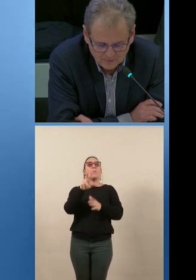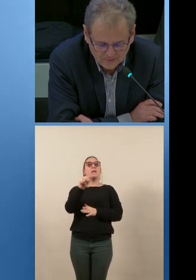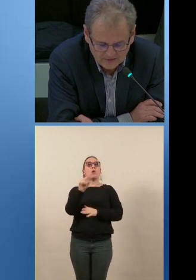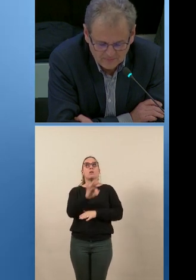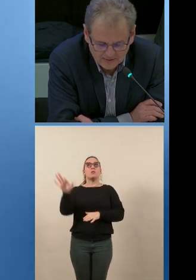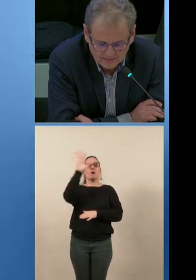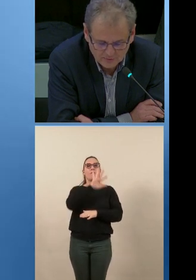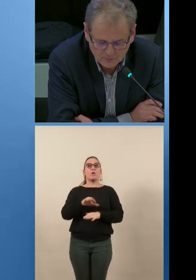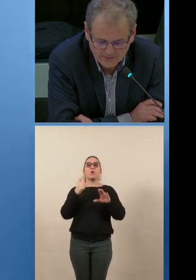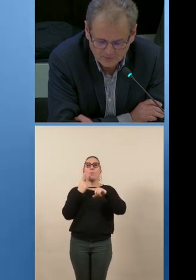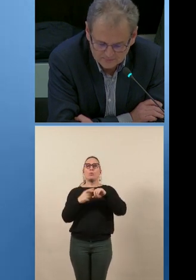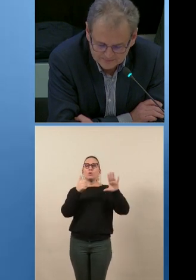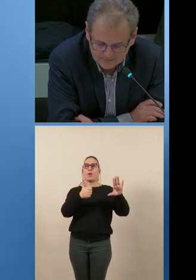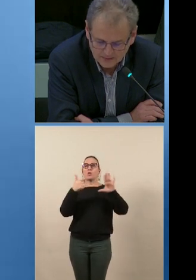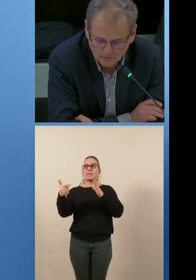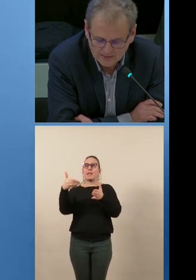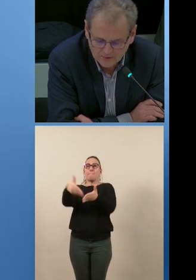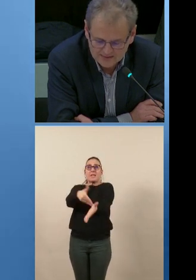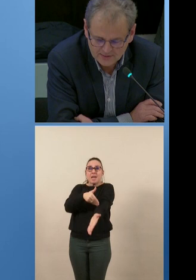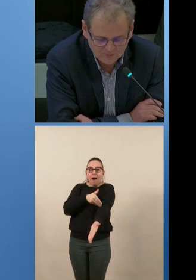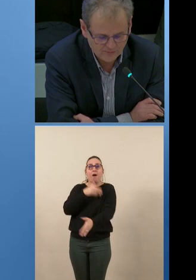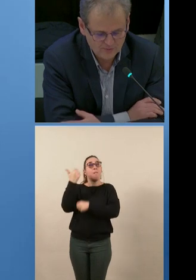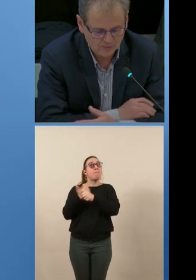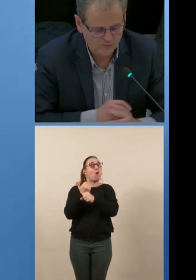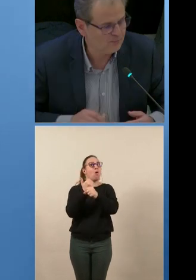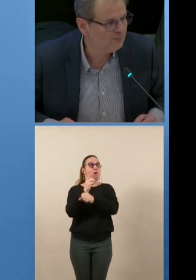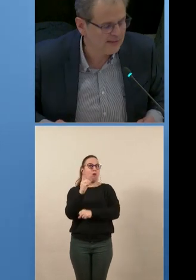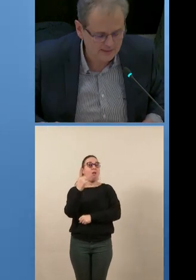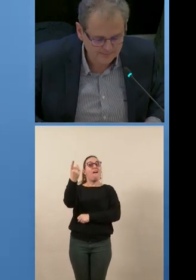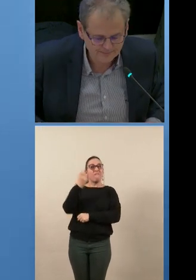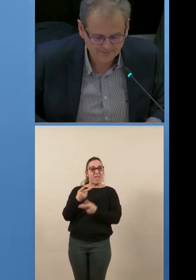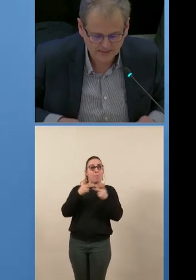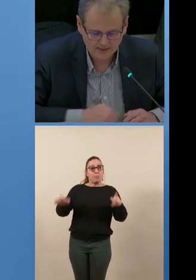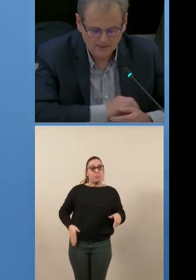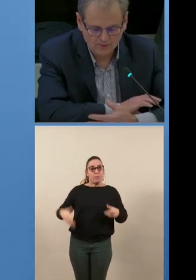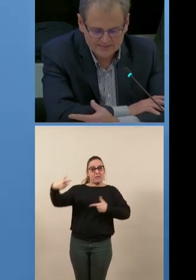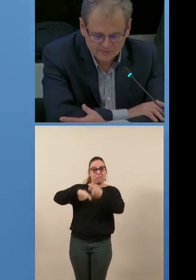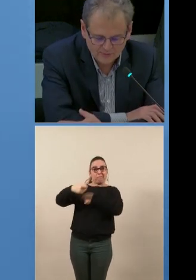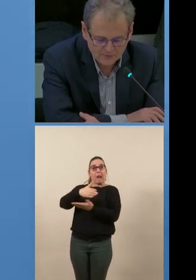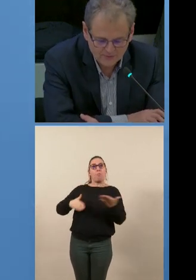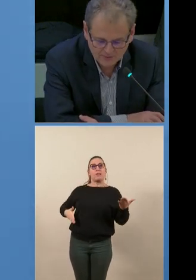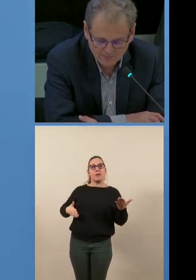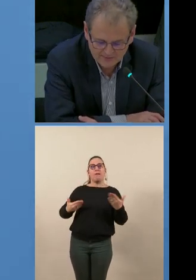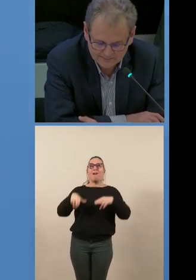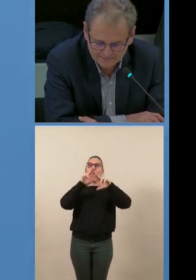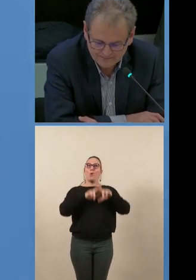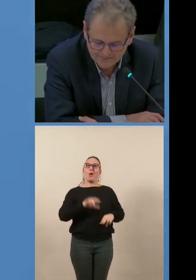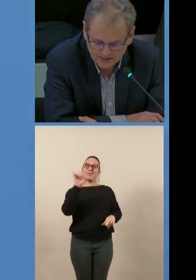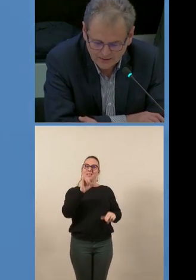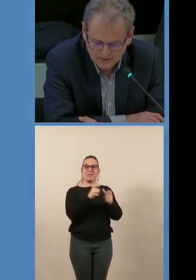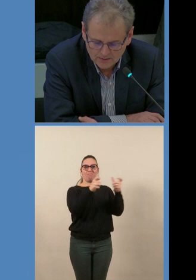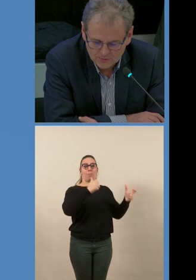+ 67 milliards d'euros par an dont la moitié devrait venir de fonds publics le reste étant financé par le